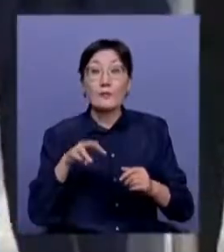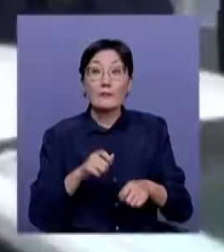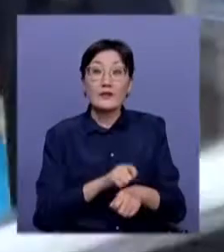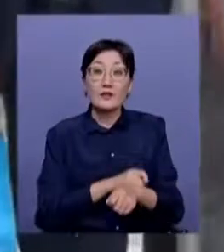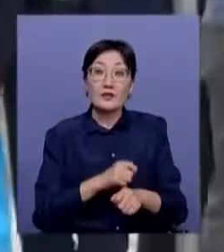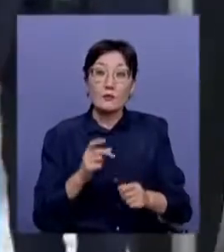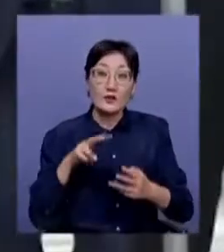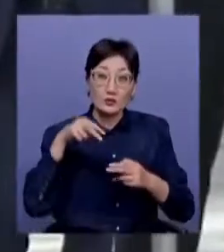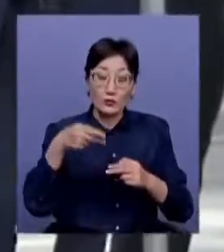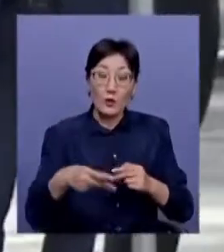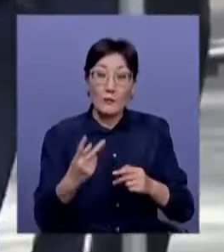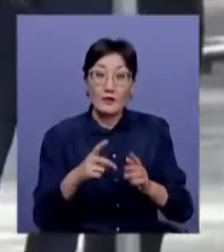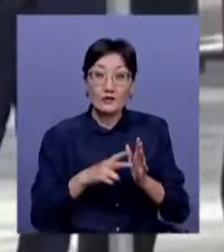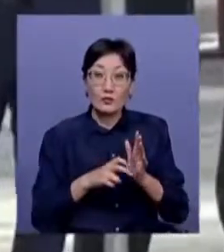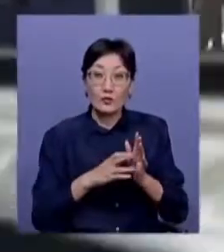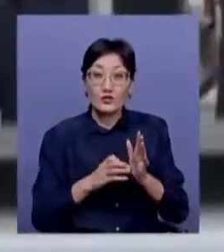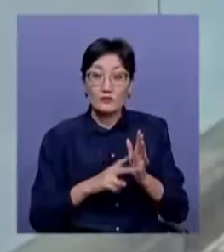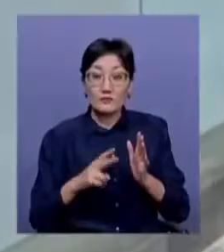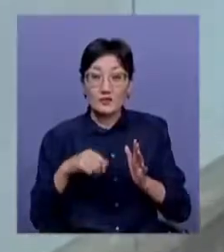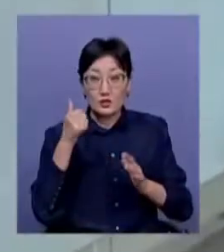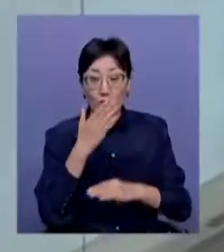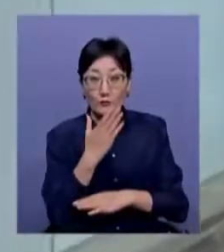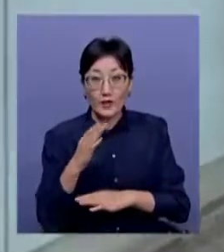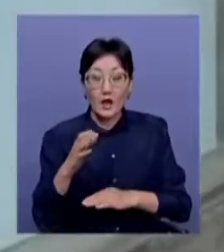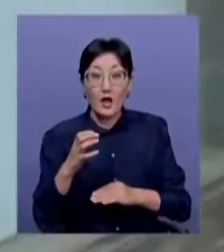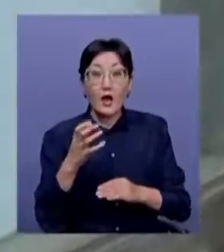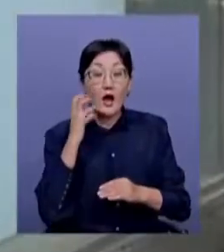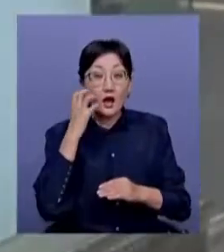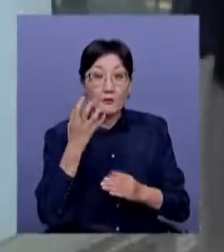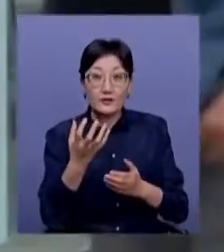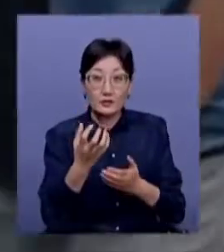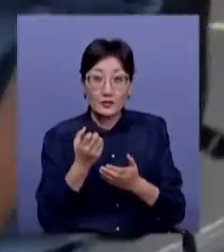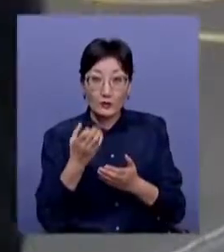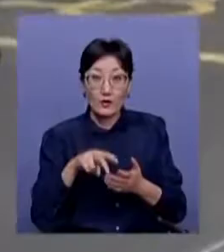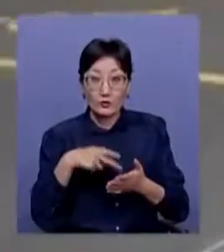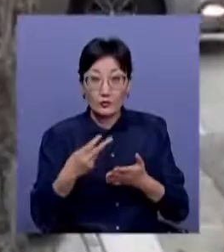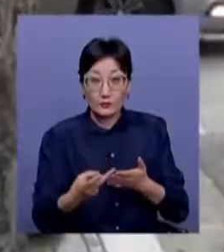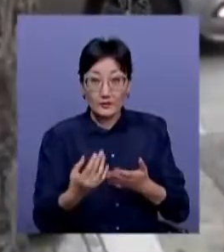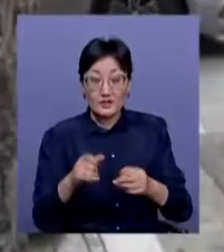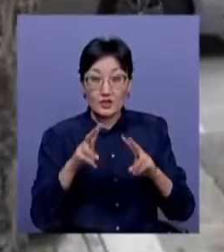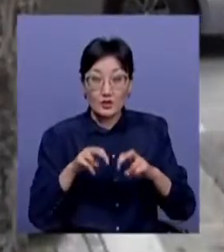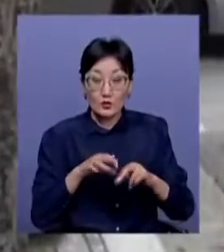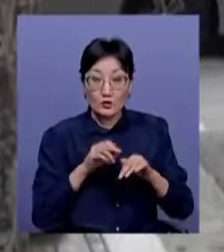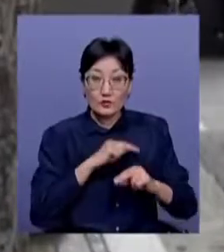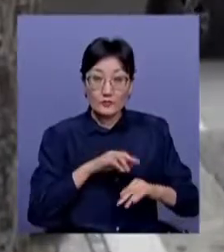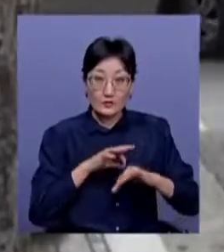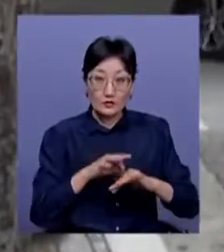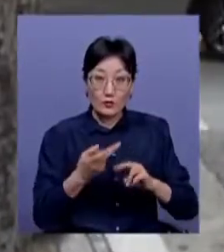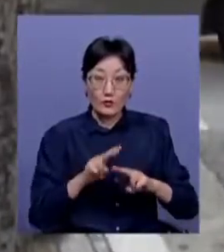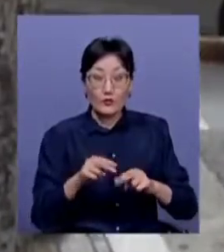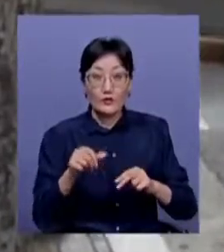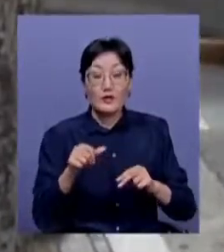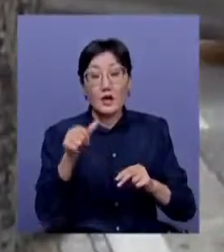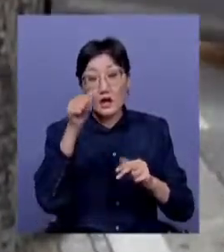Ал 1970 жылы туған әйел ағаштан алма теріп жатқанда сатыдан құлап кеткен. Қазіргі таңда тергеу жүріп жатыр. Осы айдың аяғына